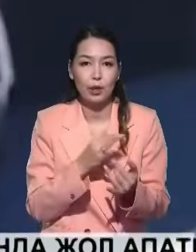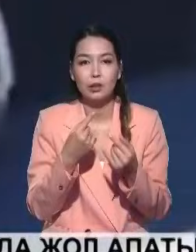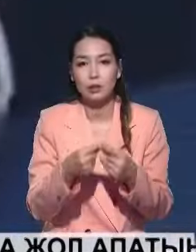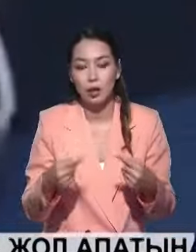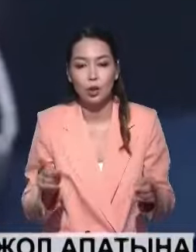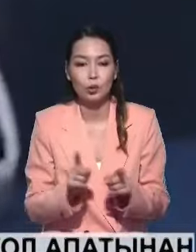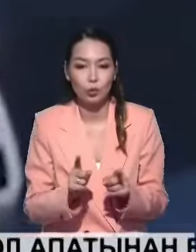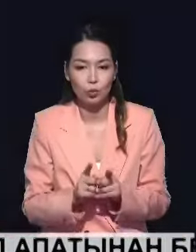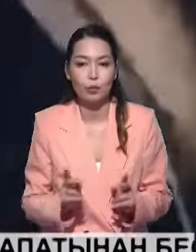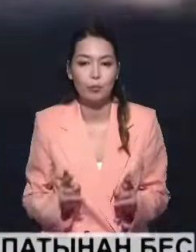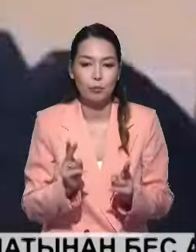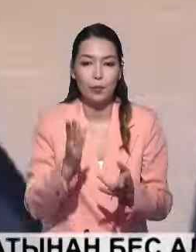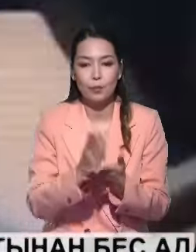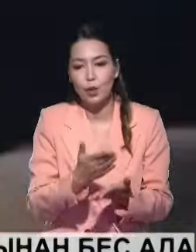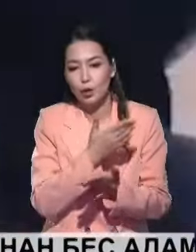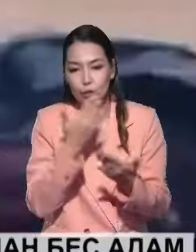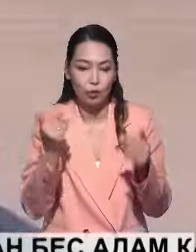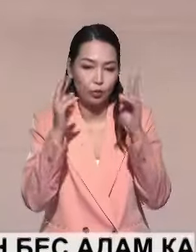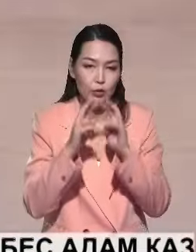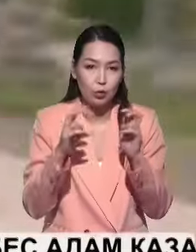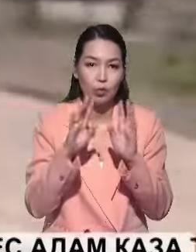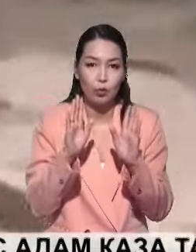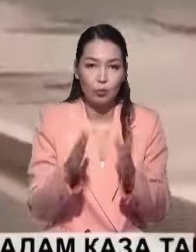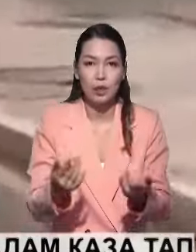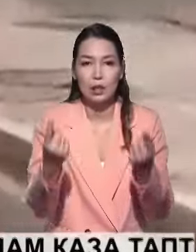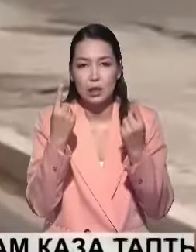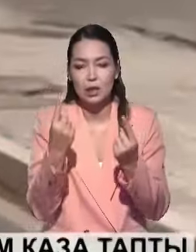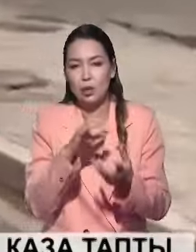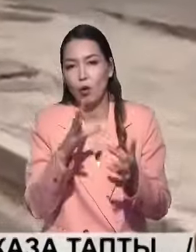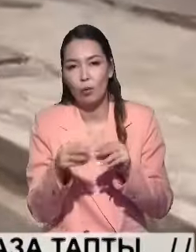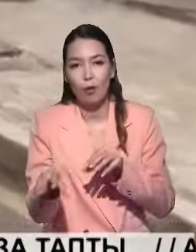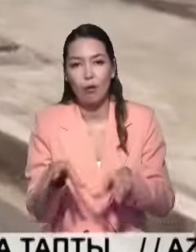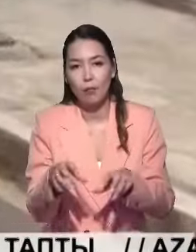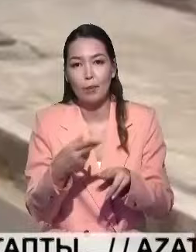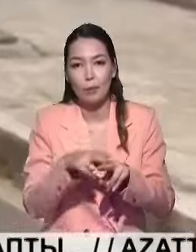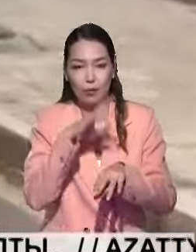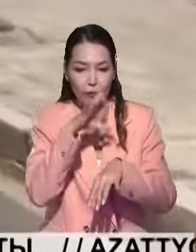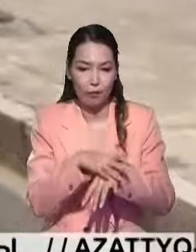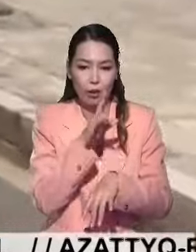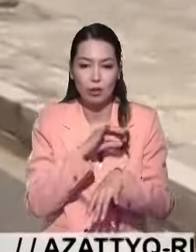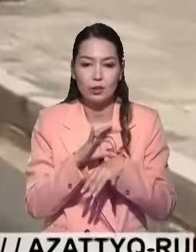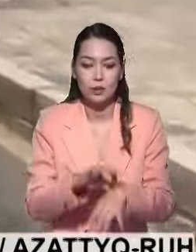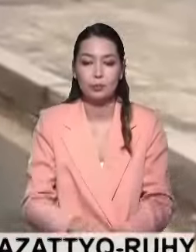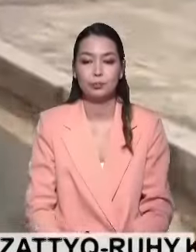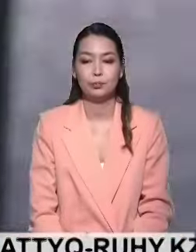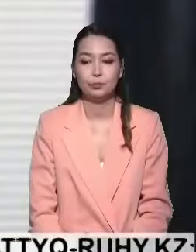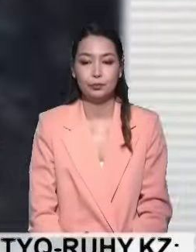қылмыстарға қатысы бар жоғы тексерілуде. Тергеу аса ірі мөлшердегі алаяқтық фактісі бойынша жүргізіліп жатыр.